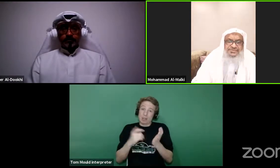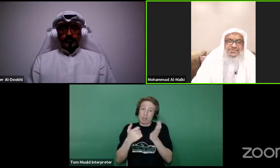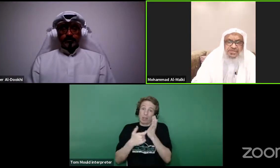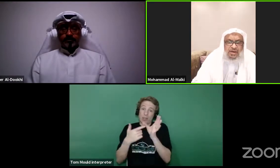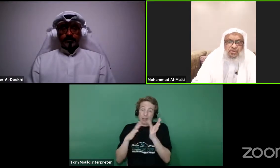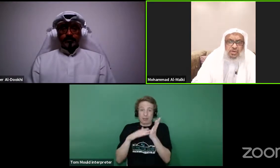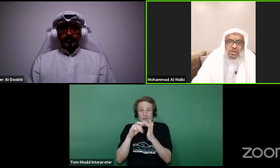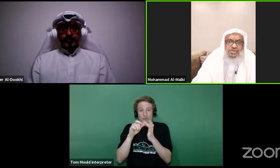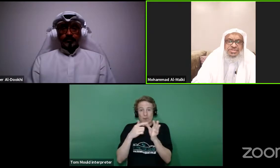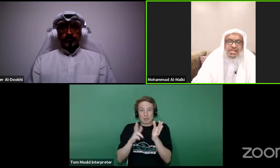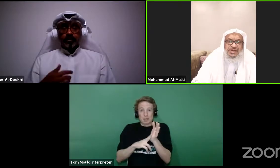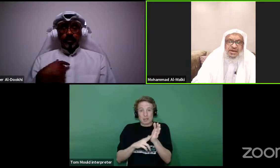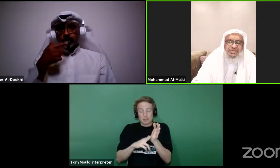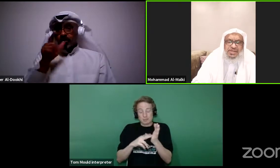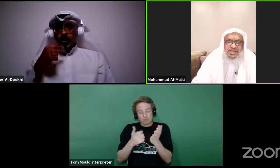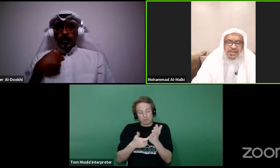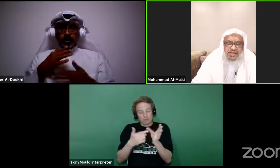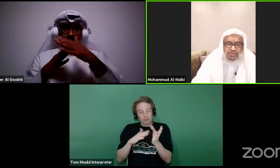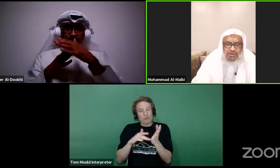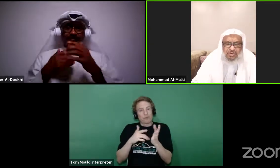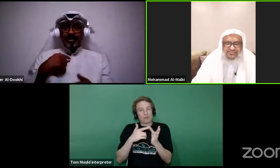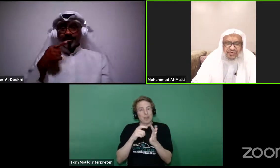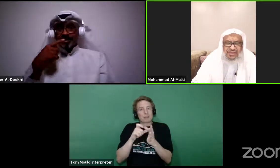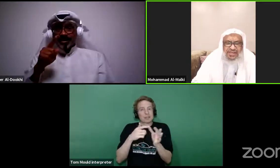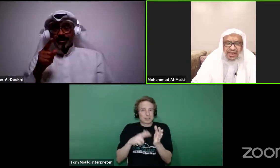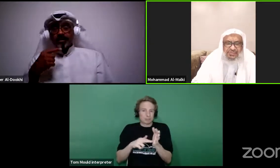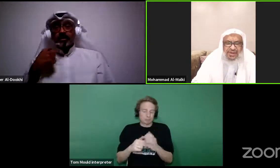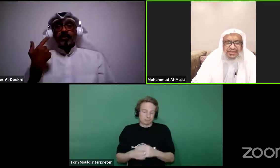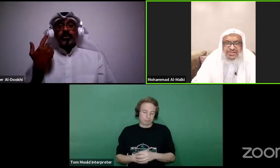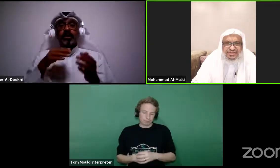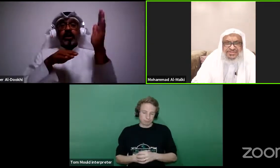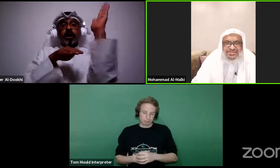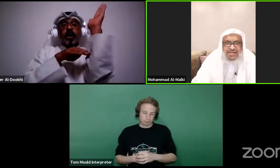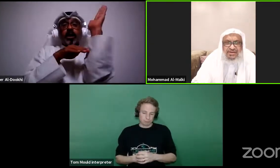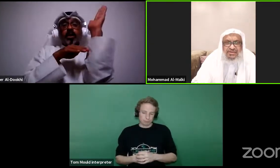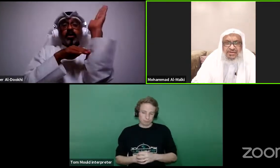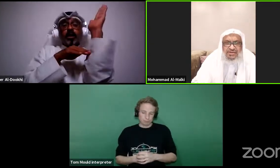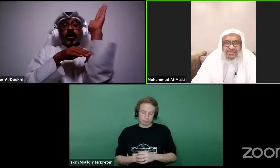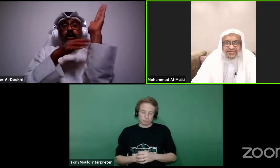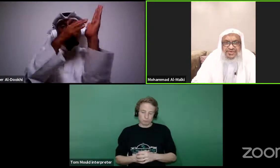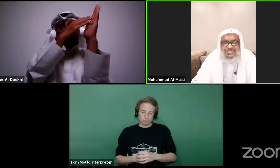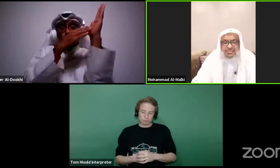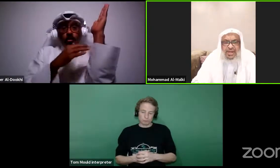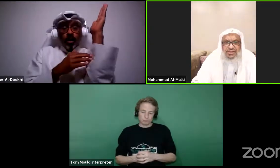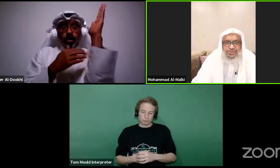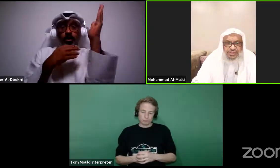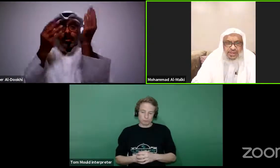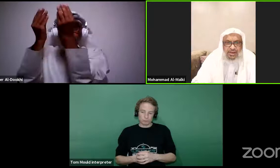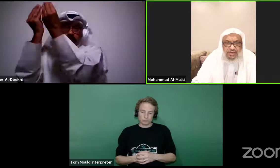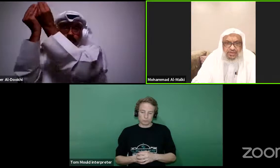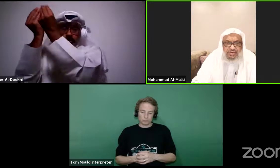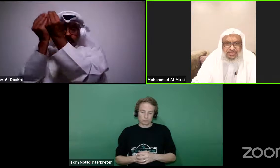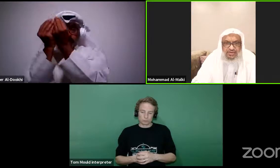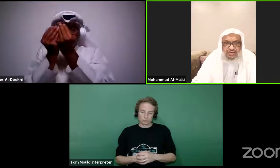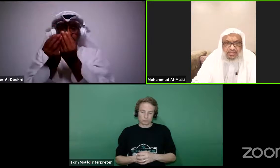أصحح لنفسي، أقول أنزل من اللوح المحفوظ إلى بيت العزة في السماء